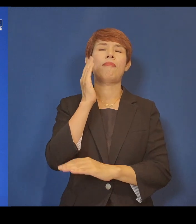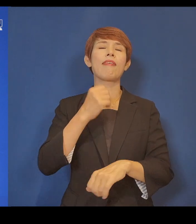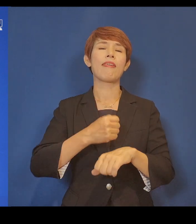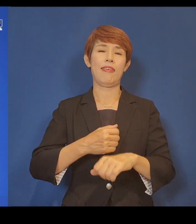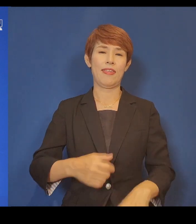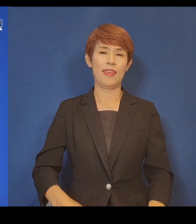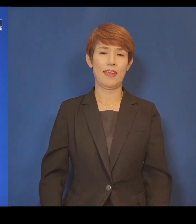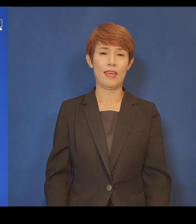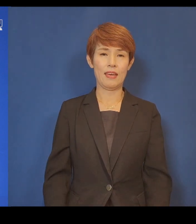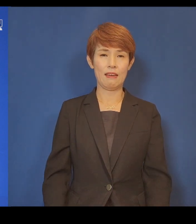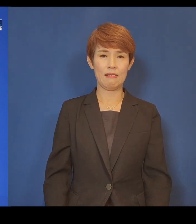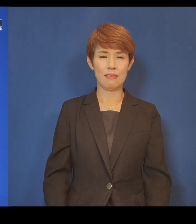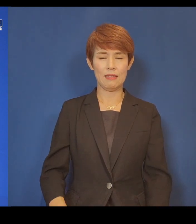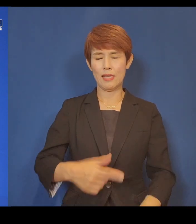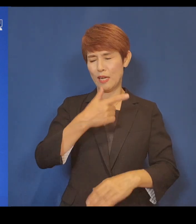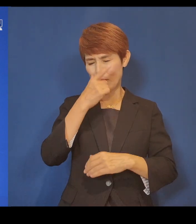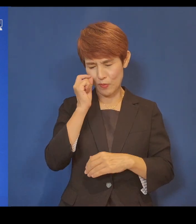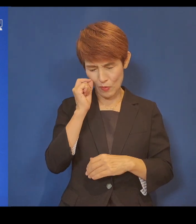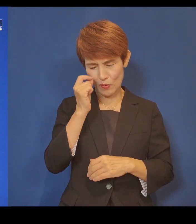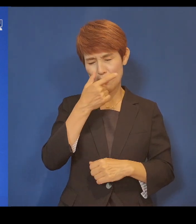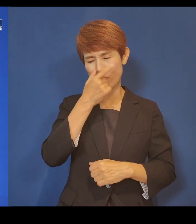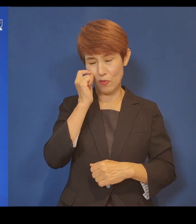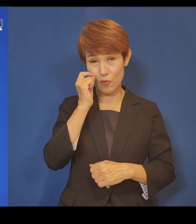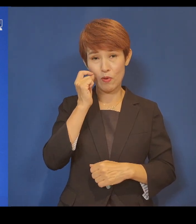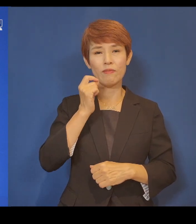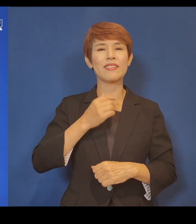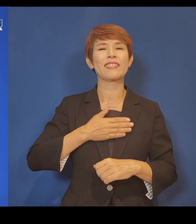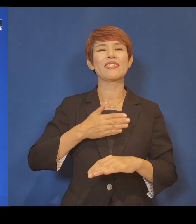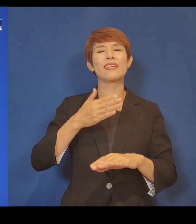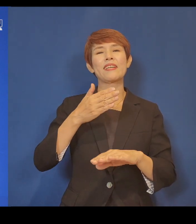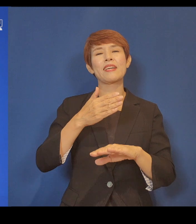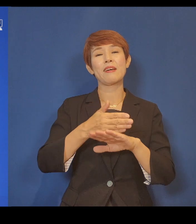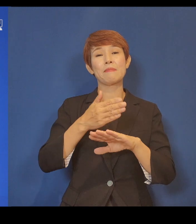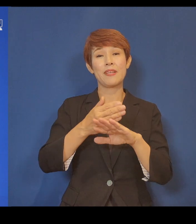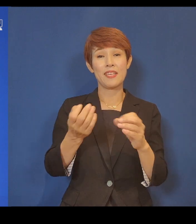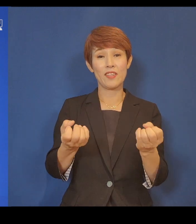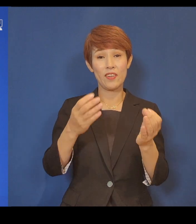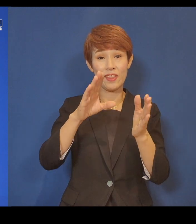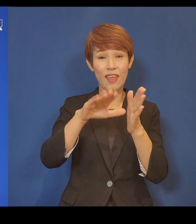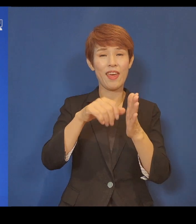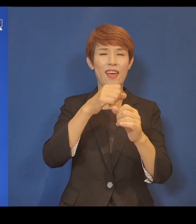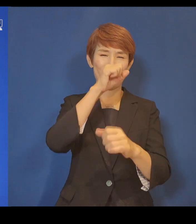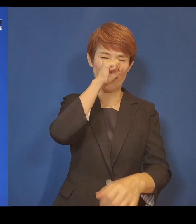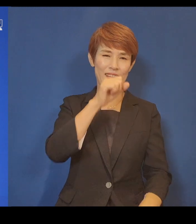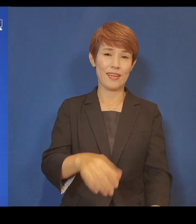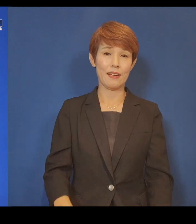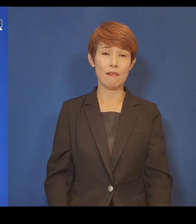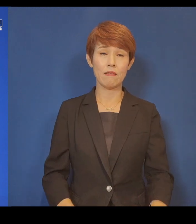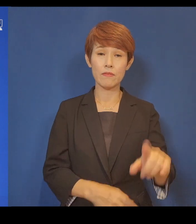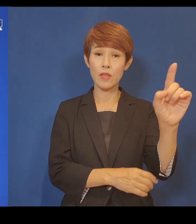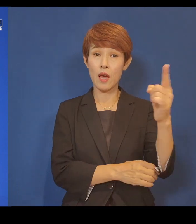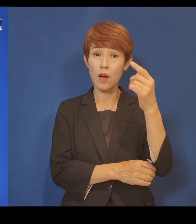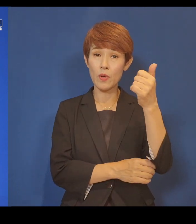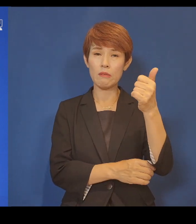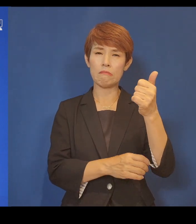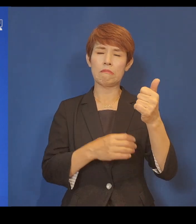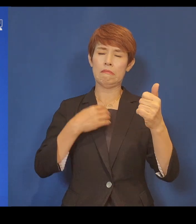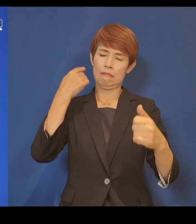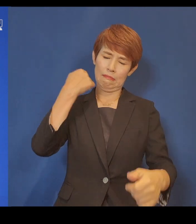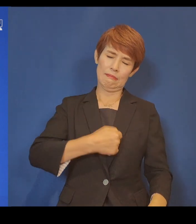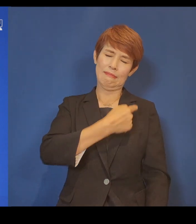부인의 기도가 이 감사절에 있으면 좋겠습니다. 그러면 다윗은 무엇을 그렇게